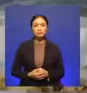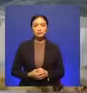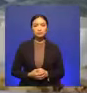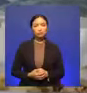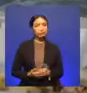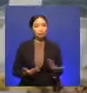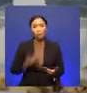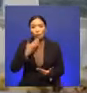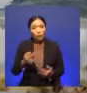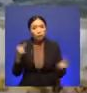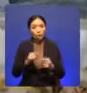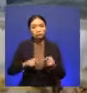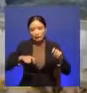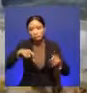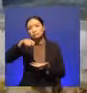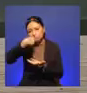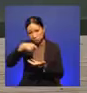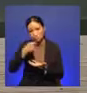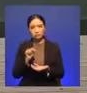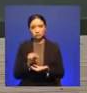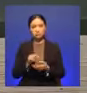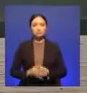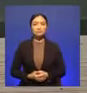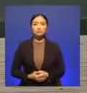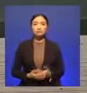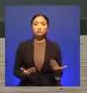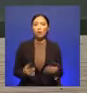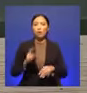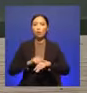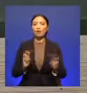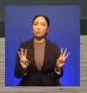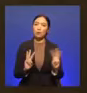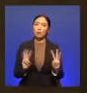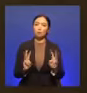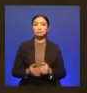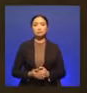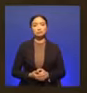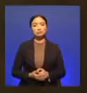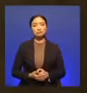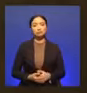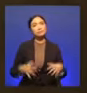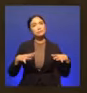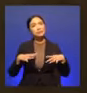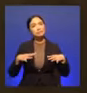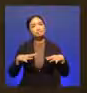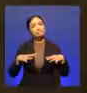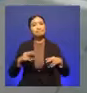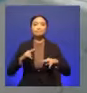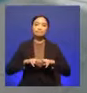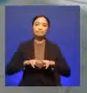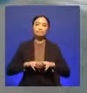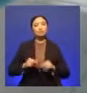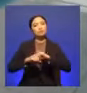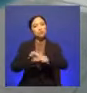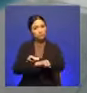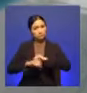ตลอดไปจนถึงเรื่องของอาหารการกินการใช้เวลาว่างการพักผ่อนการ